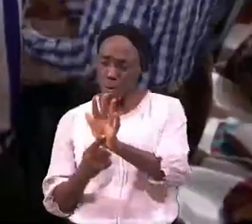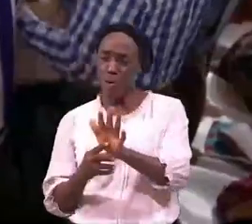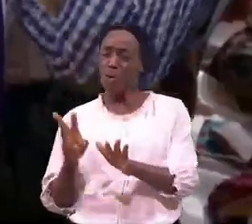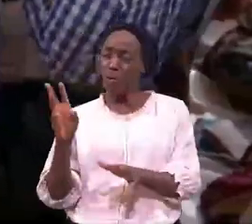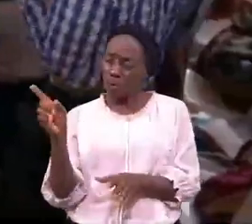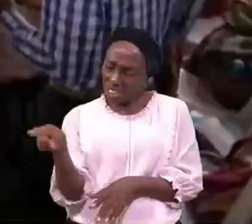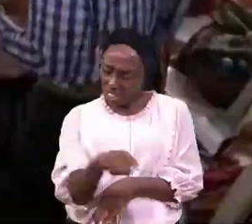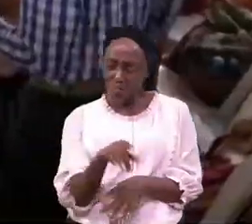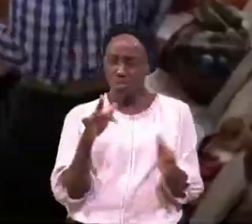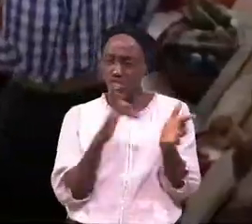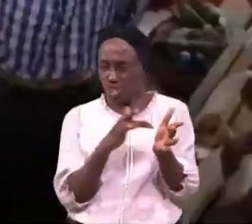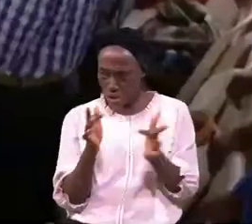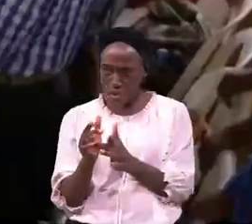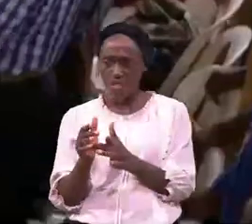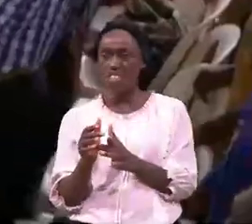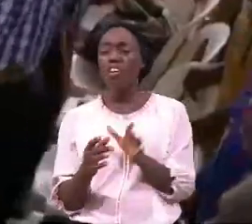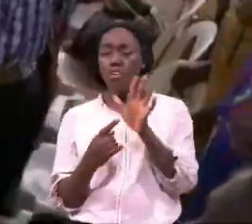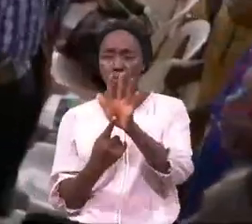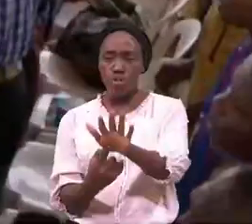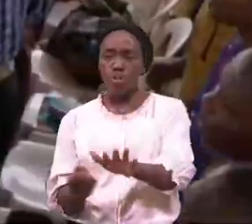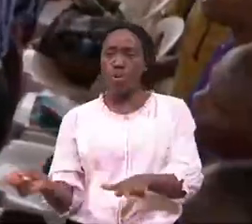Va leur montrer Jésus.